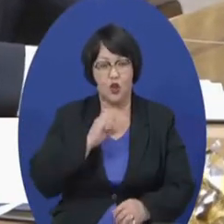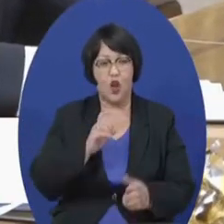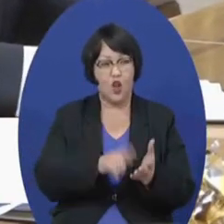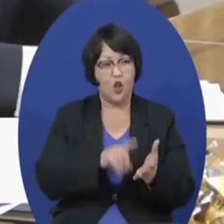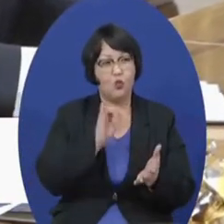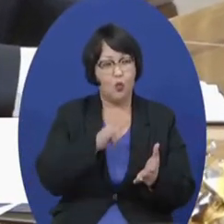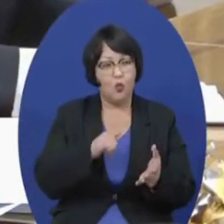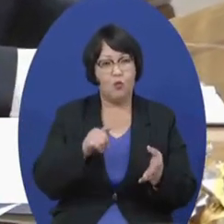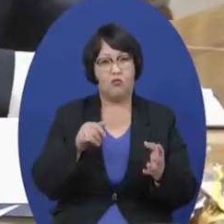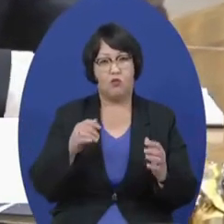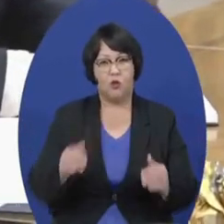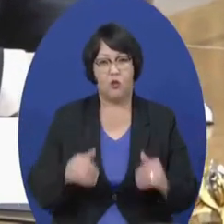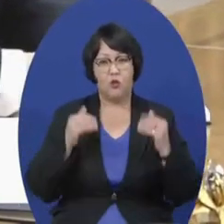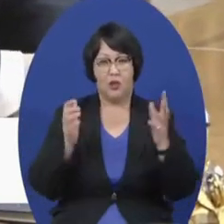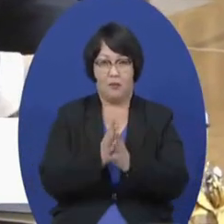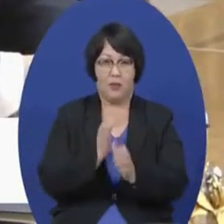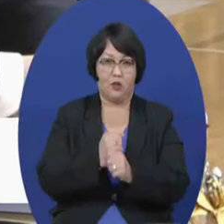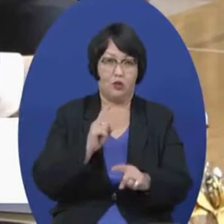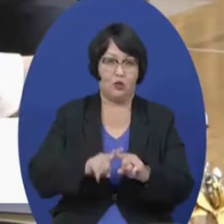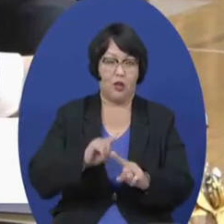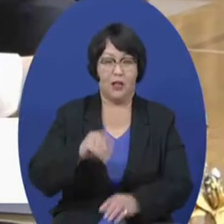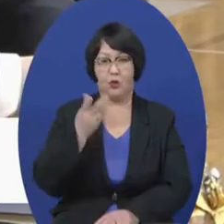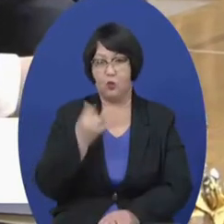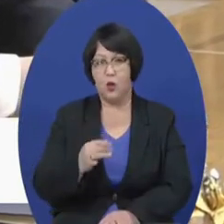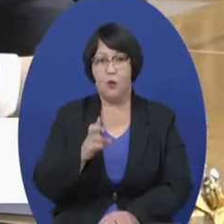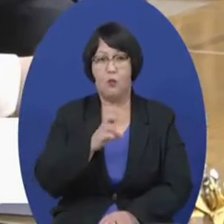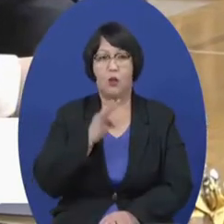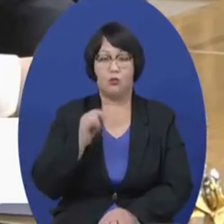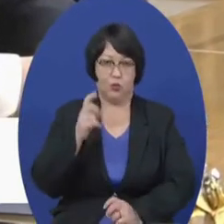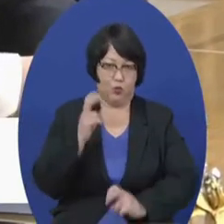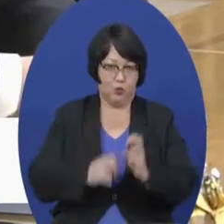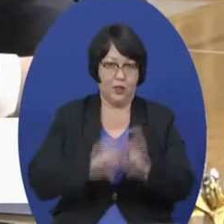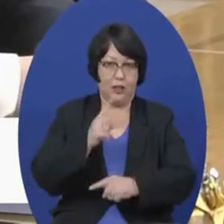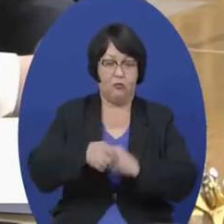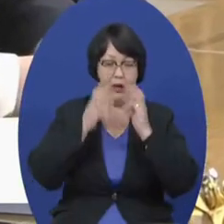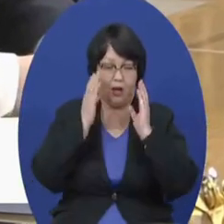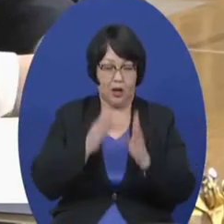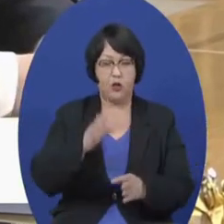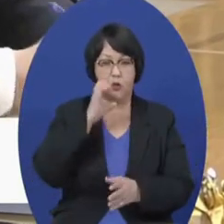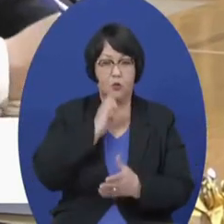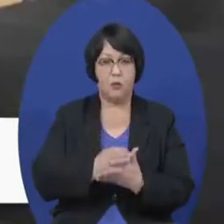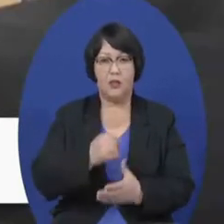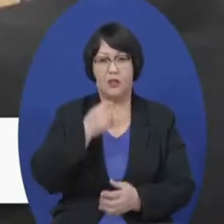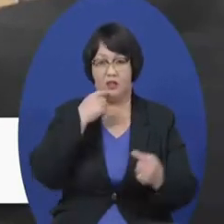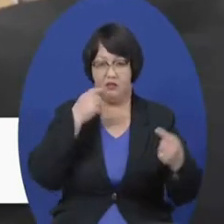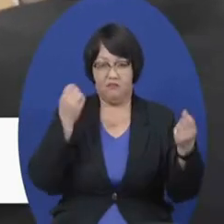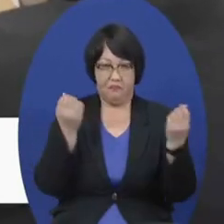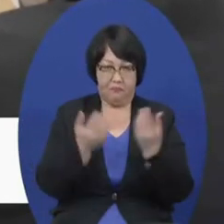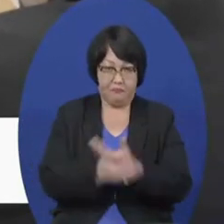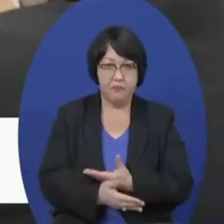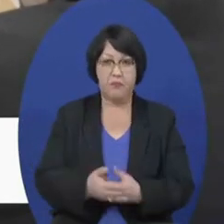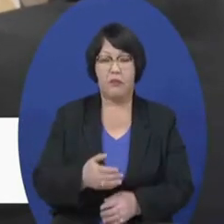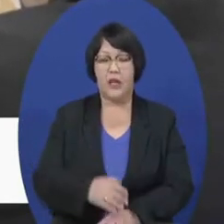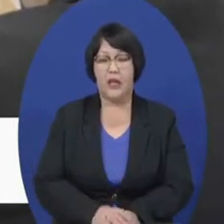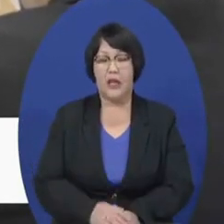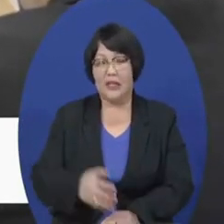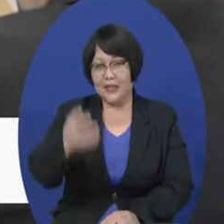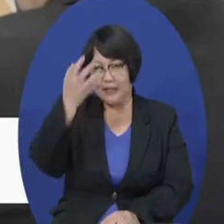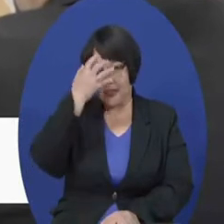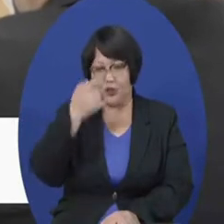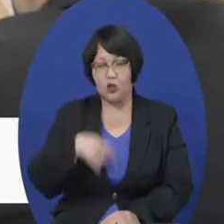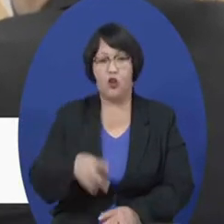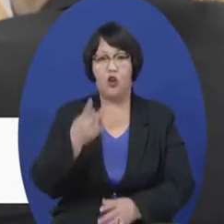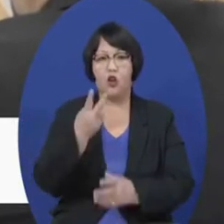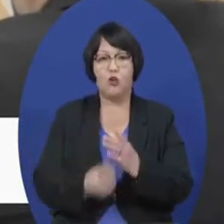салбарт хөгжүүлэх, тэр дундаа хөдөө аж ахуй, боловсруулах үйлдвэрийн чиглэлд төлхөө анхаарах сонирхолтой гэдгийг талууд илэрхийлсэн юм. Засгийн газар хоорондын